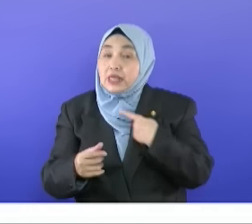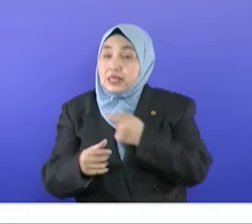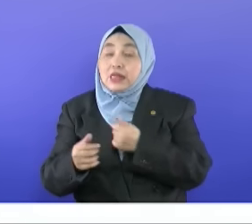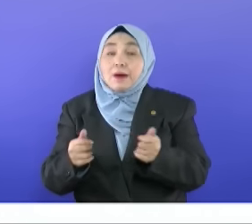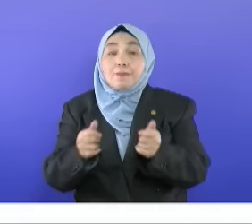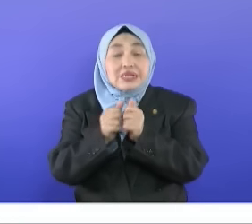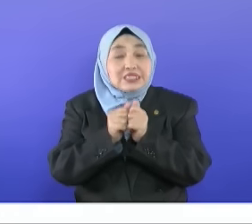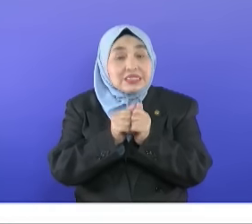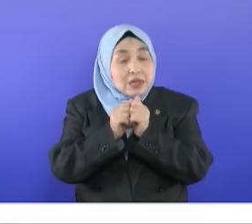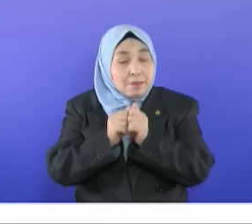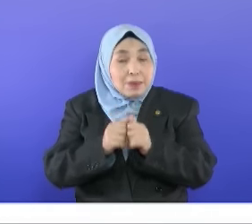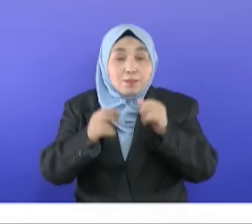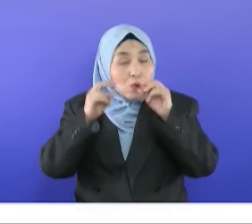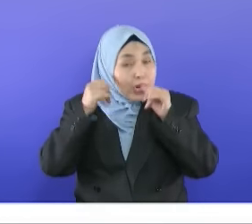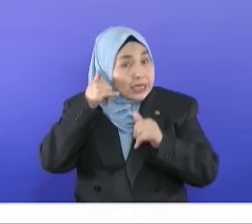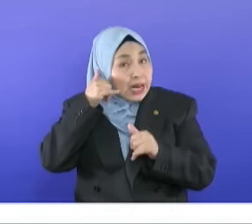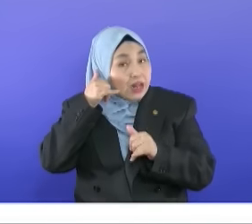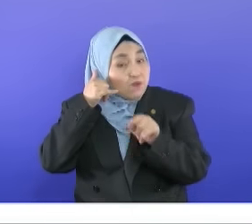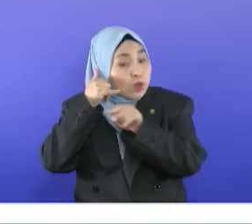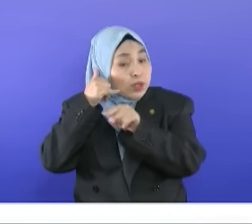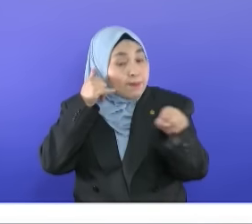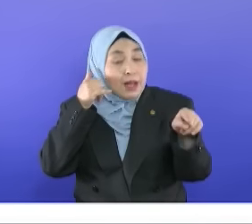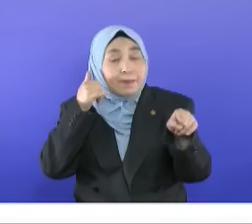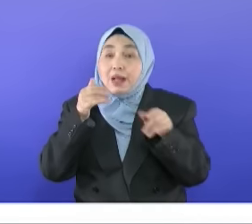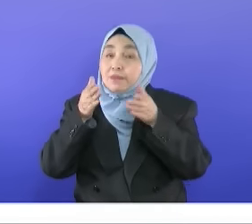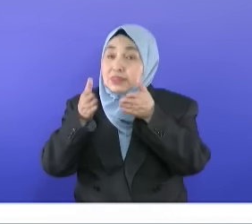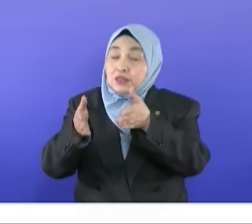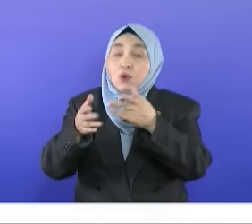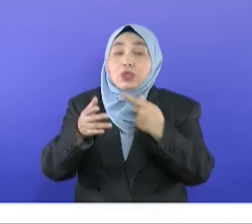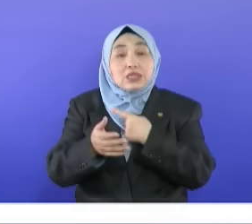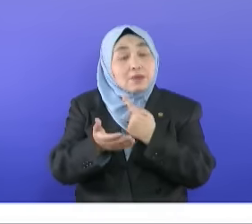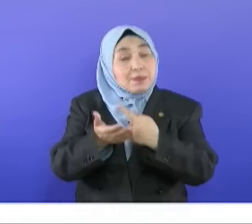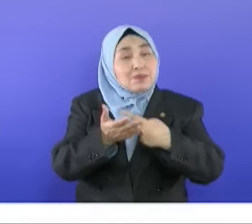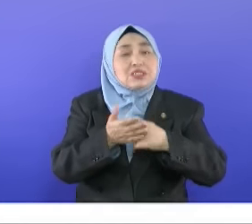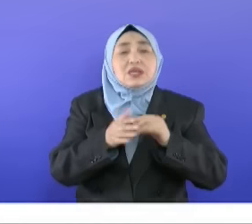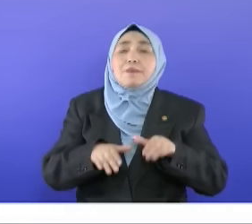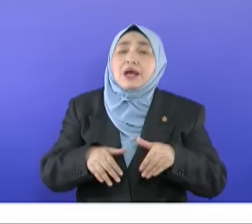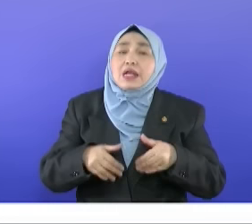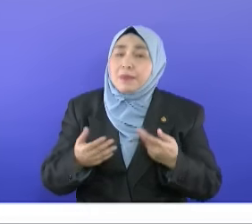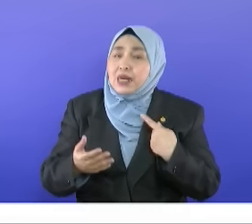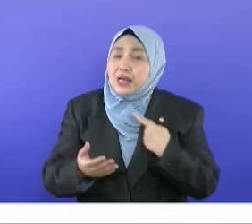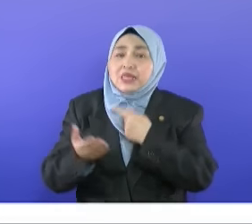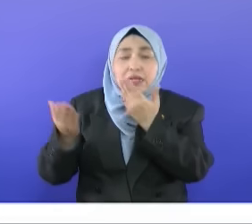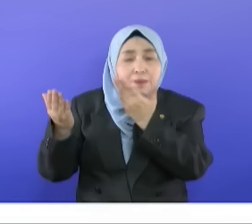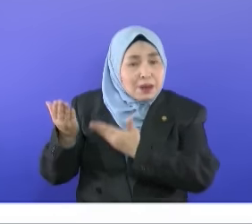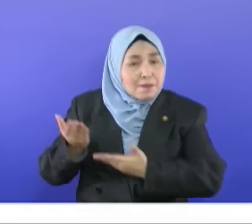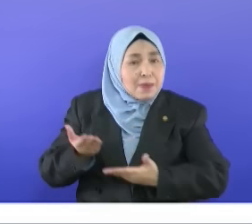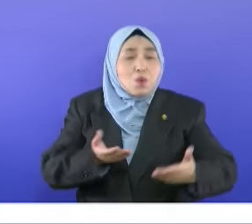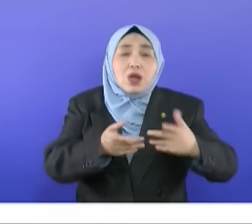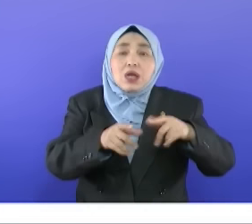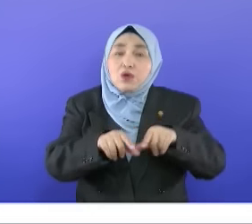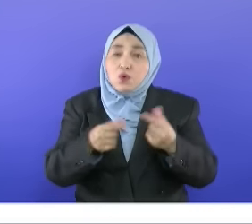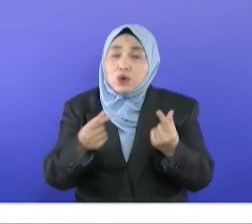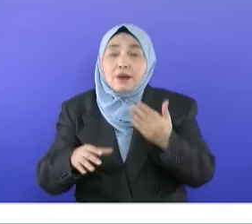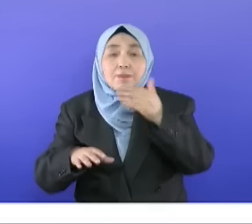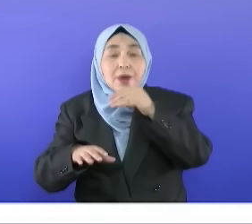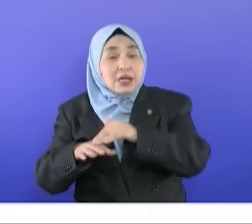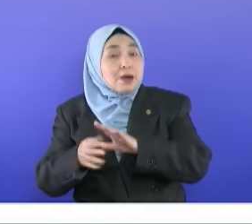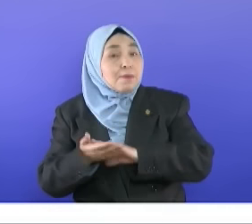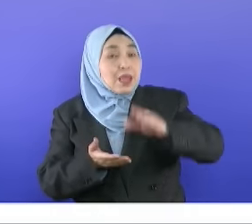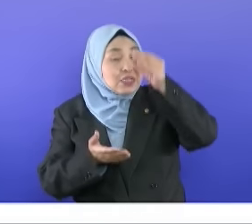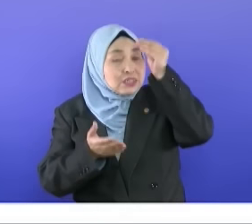untuk membeli menghubungi nomor hotline dan kita berbincang bagaimana lagi Kita membawakan Alquran kepada